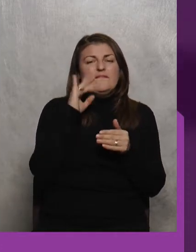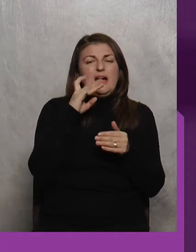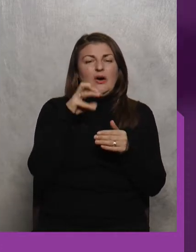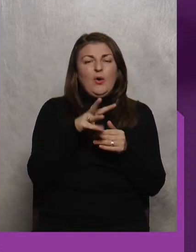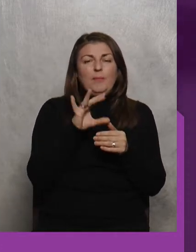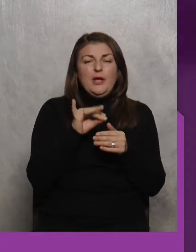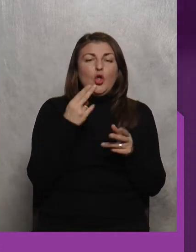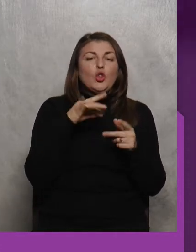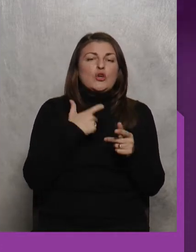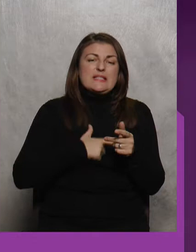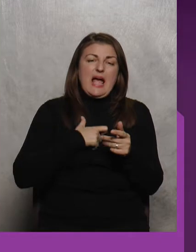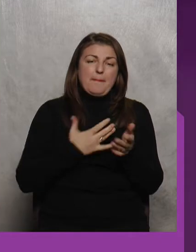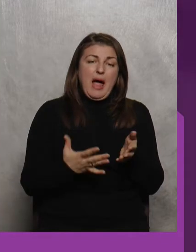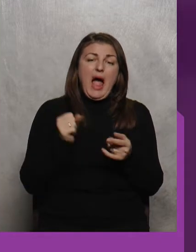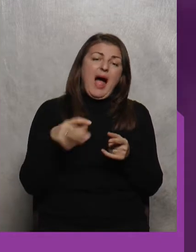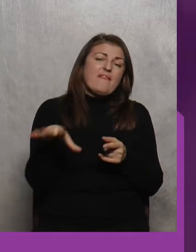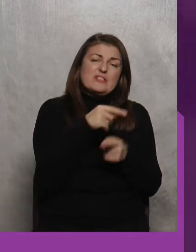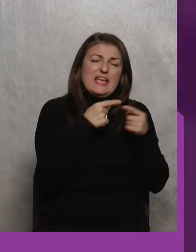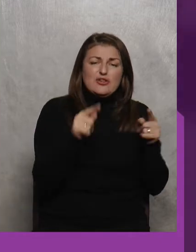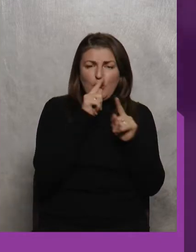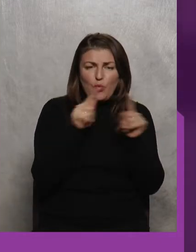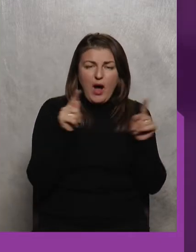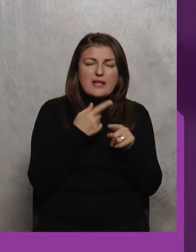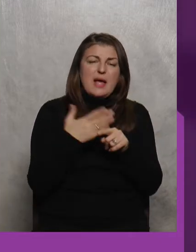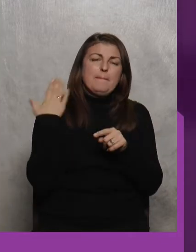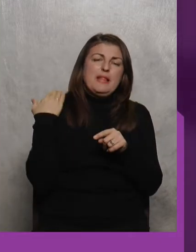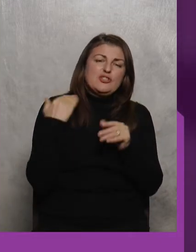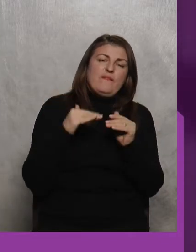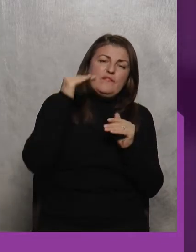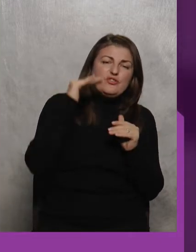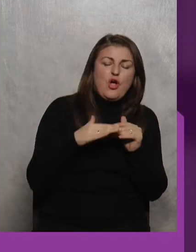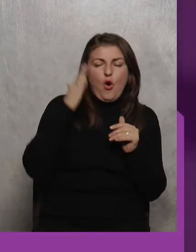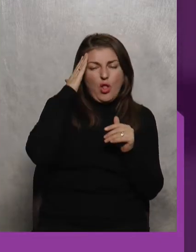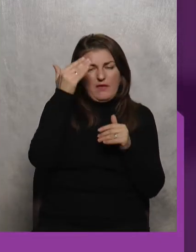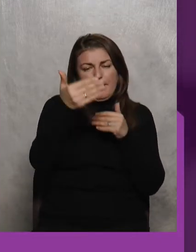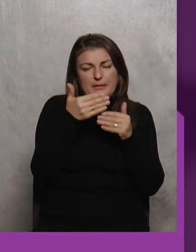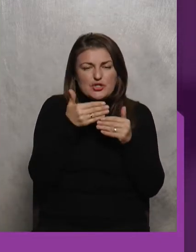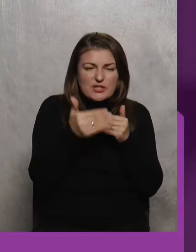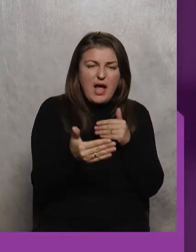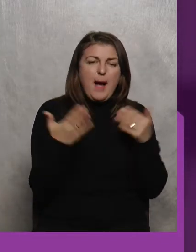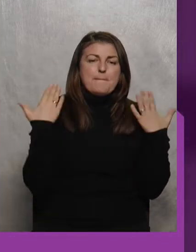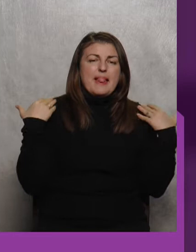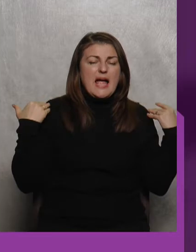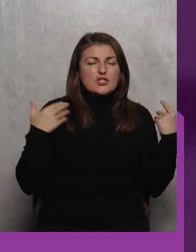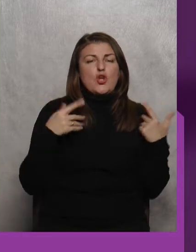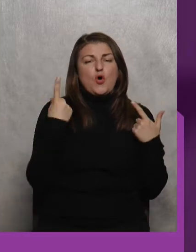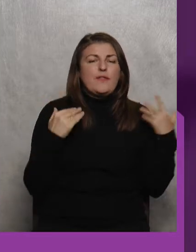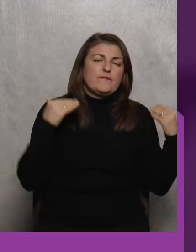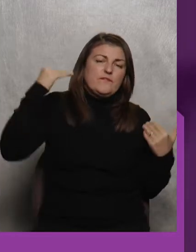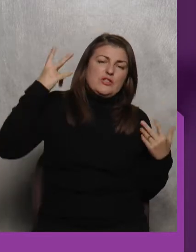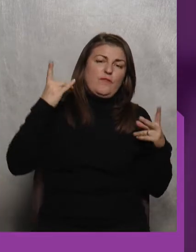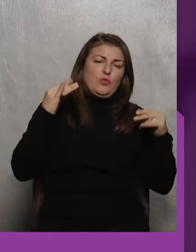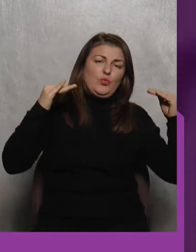верхом і до себе. От. А всі інші нюанси, плече вище, нижче, голова ближче, далі, плечі одне вище,